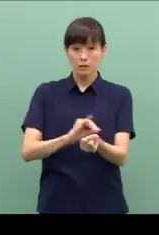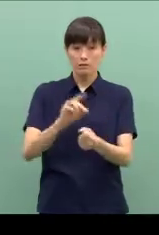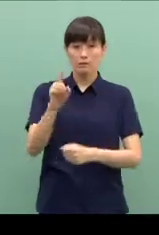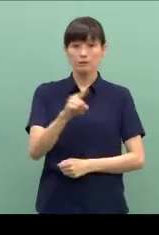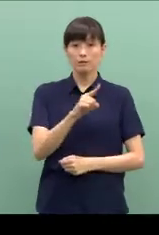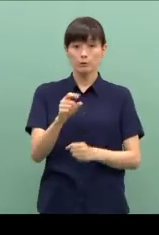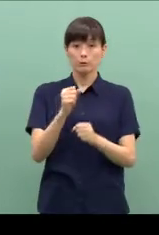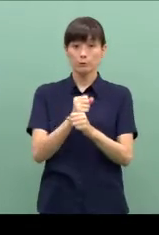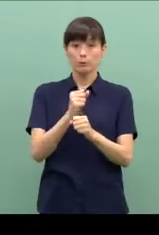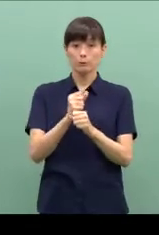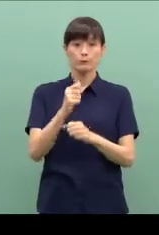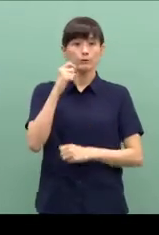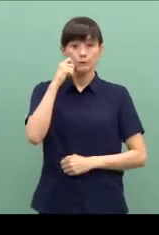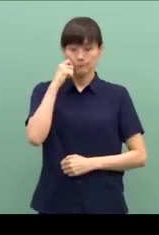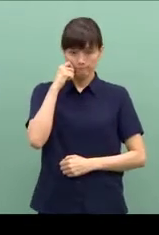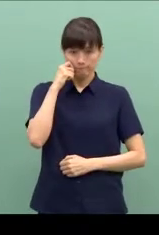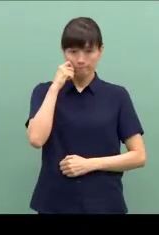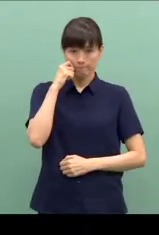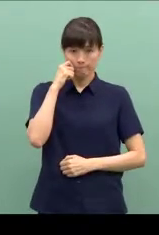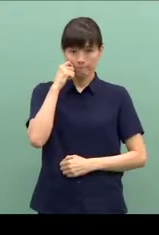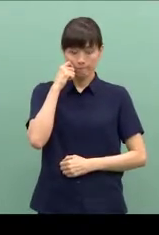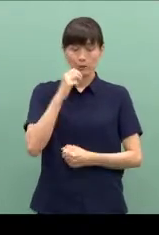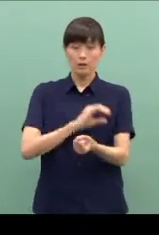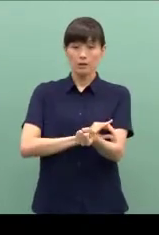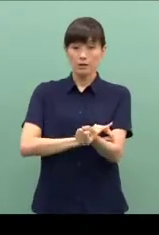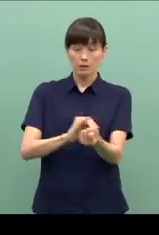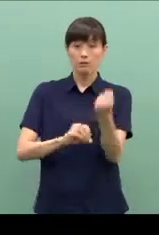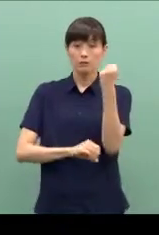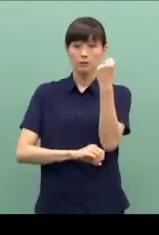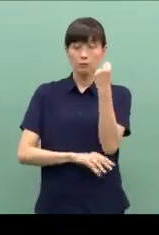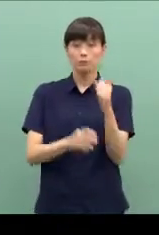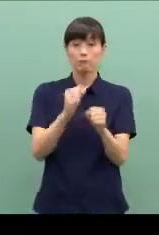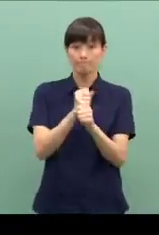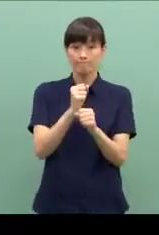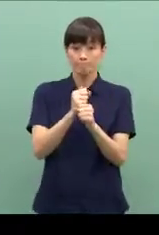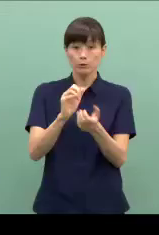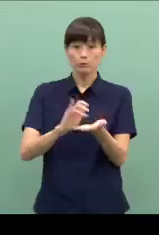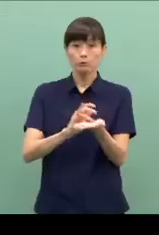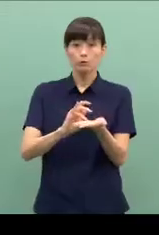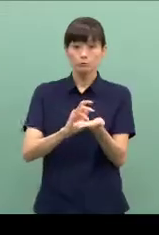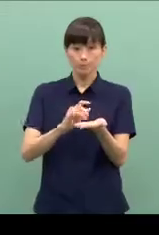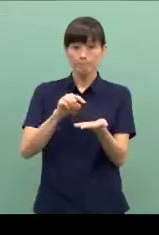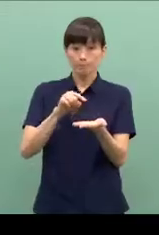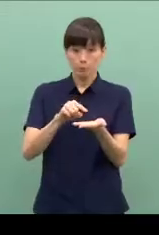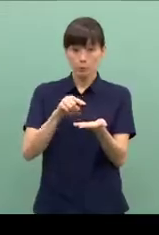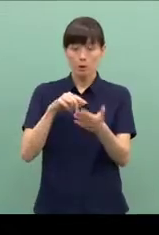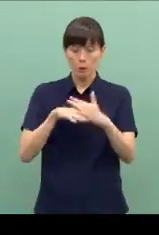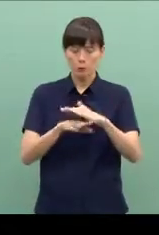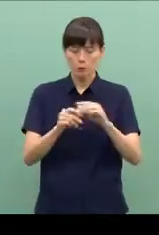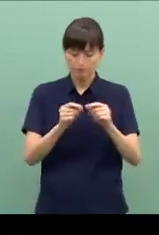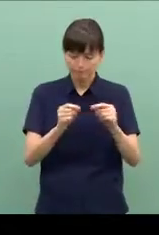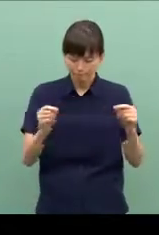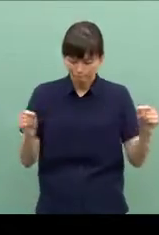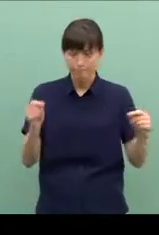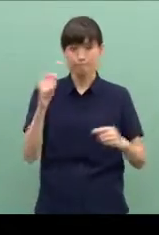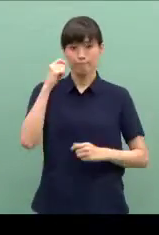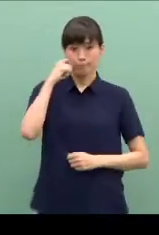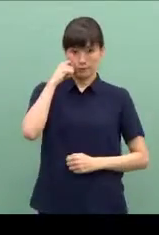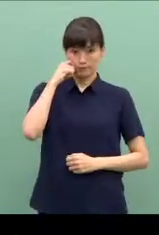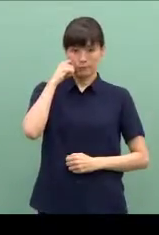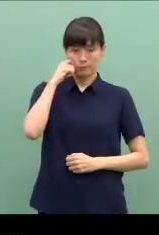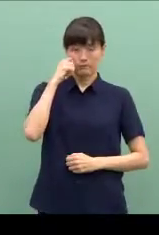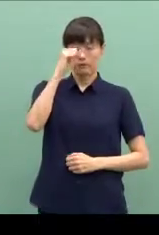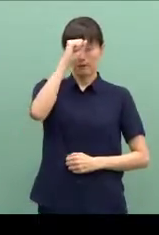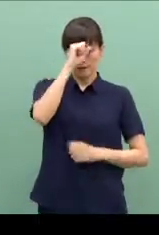人工的に作ることができず、血液をもとに作られる医薬品、血液製剤は長期保存ができません。患者さ